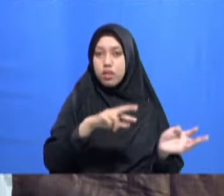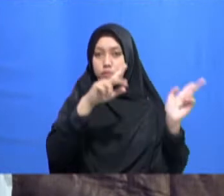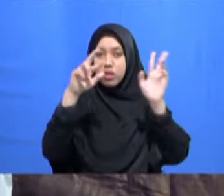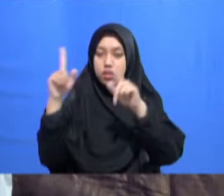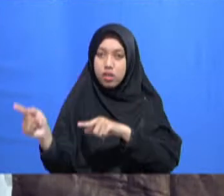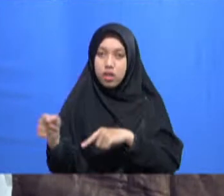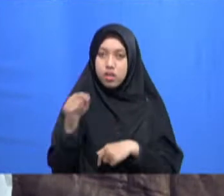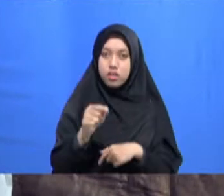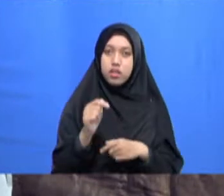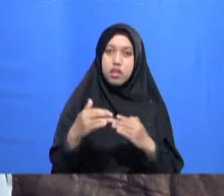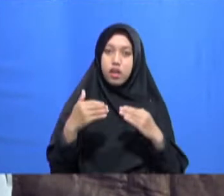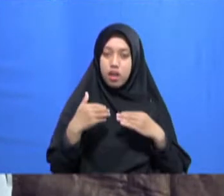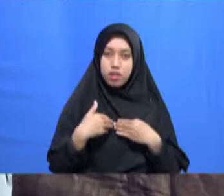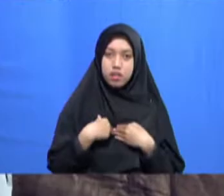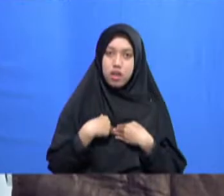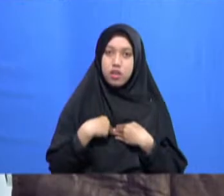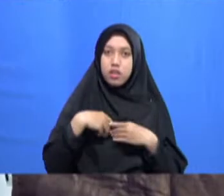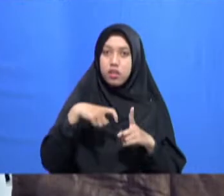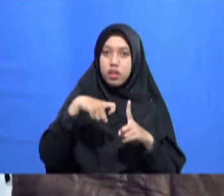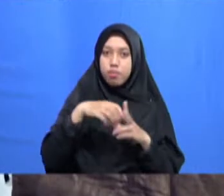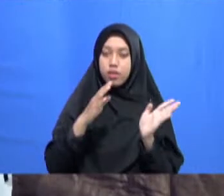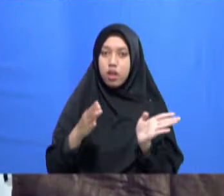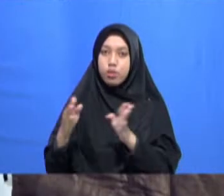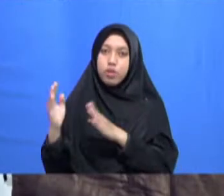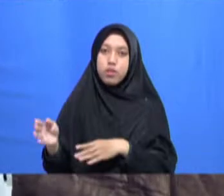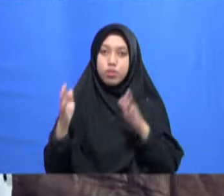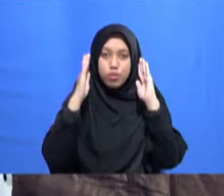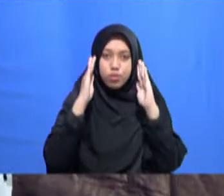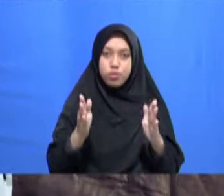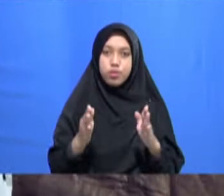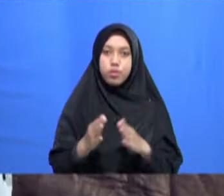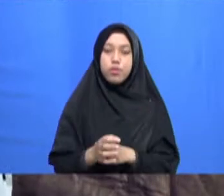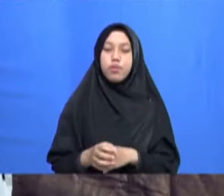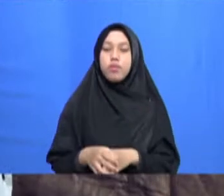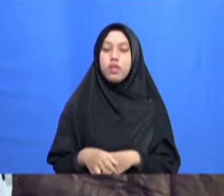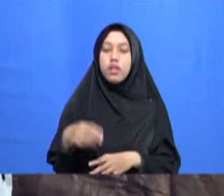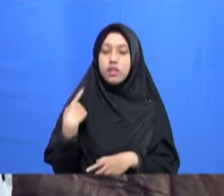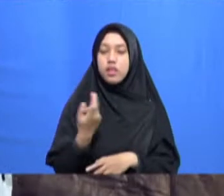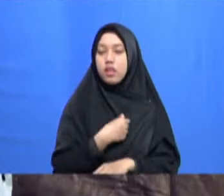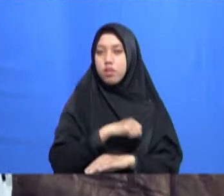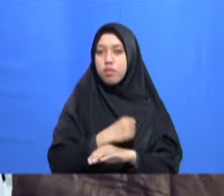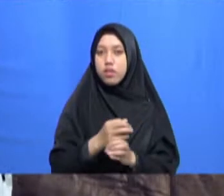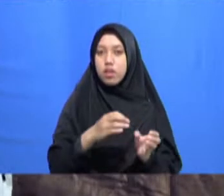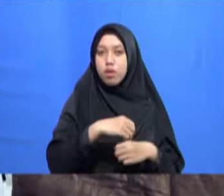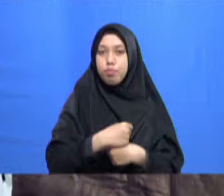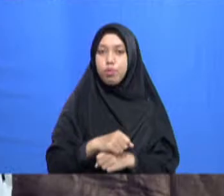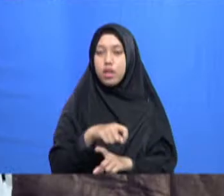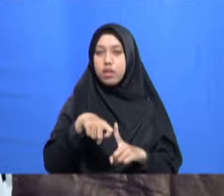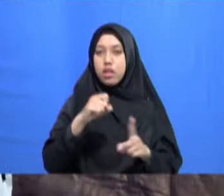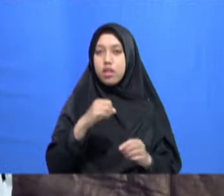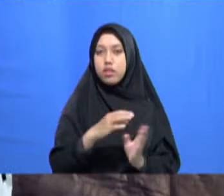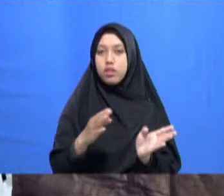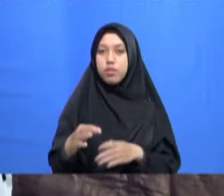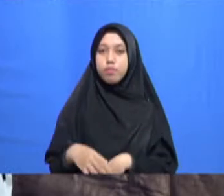ada koridor tertentu, koridor khusus yang kita tidak bisa keluar dari situ. Republik ini dikelola